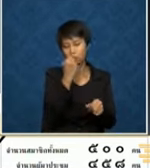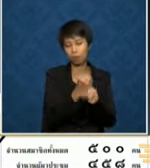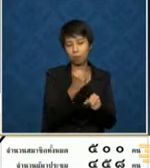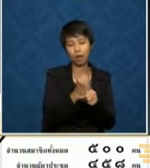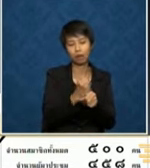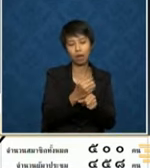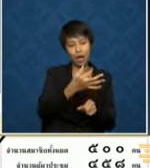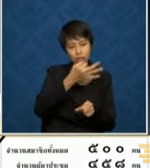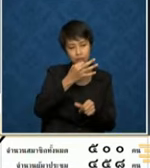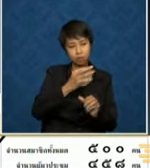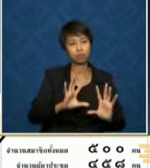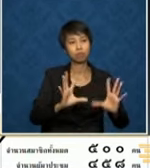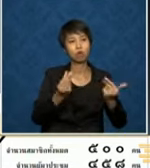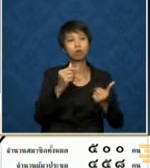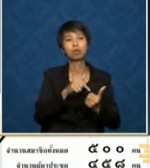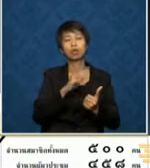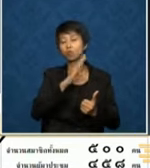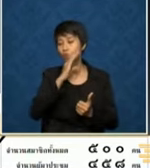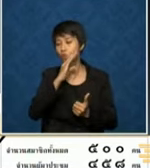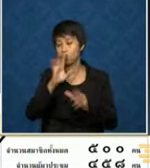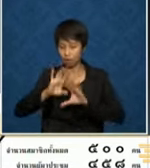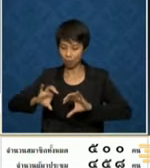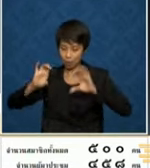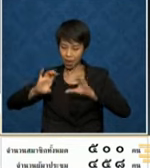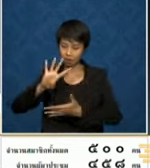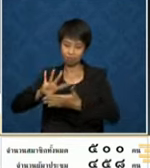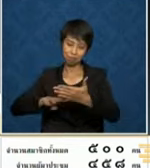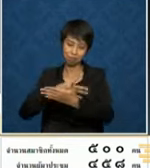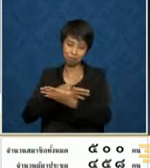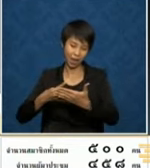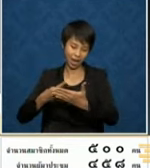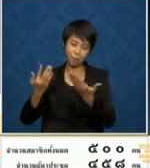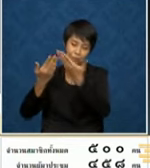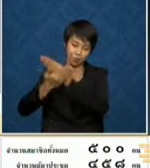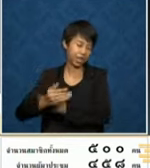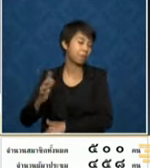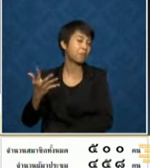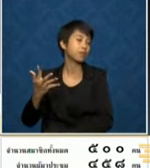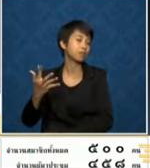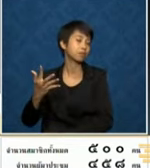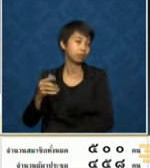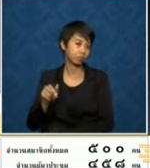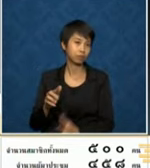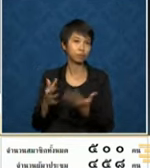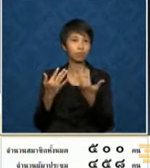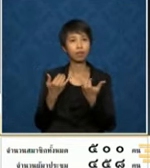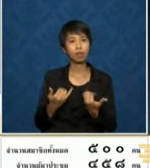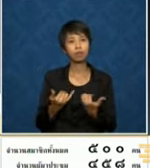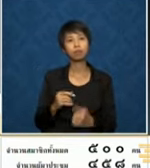ำก็ได้ถ้ารัฐบาลไม่มีแผนที่จะเปลี่ยนผ่านไปสู่อุตสาหกรรมโลกใหม่เลยนะคะทุกวันนี้